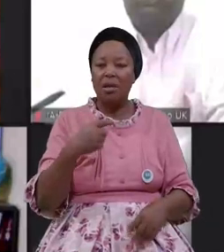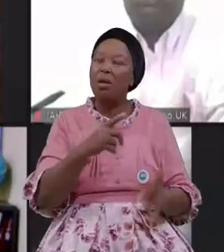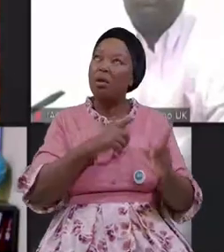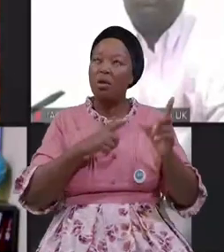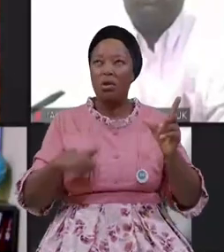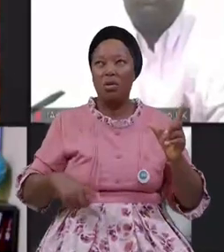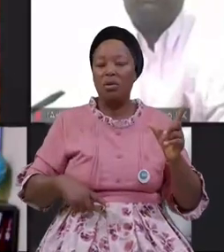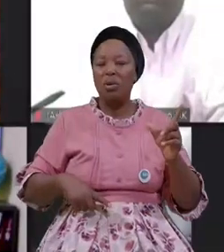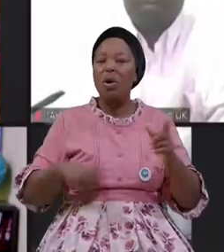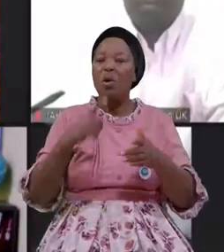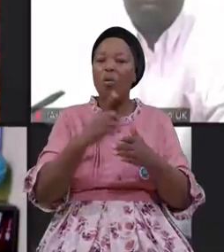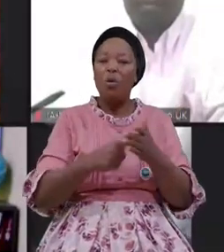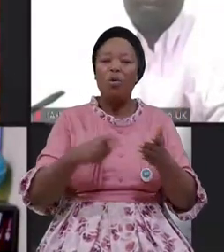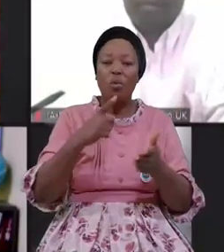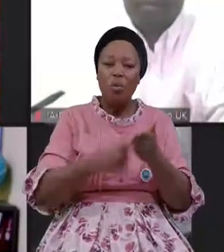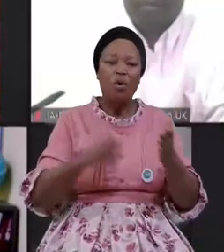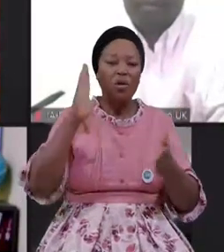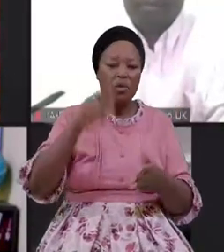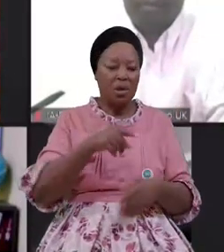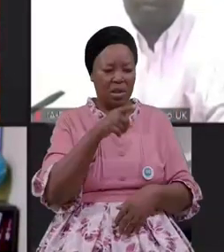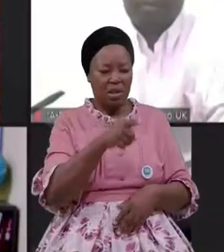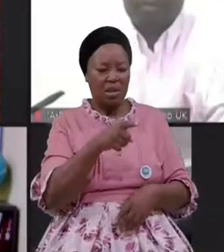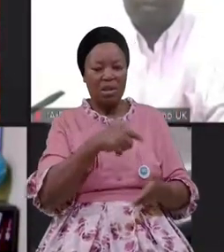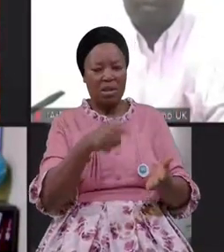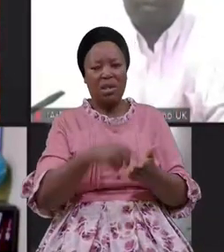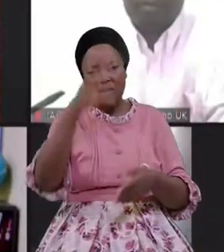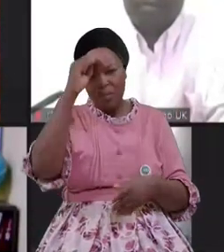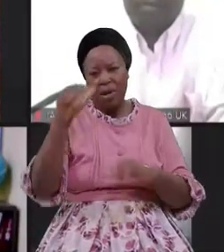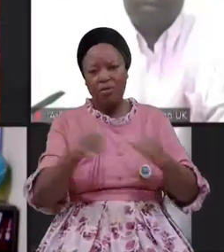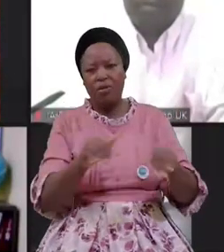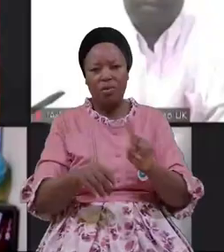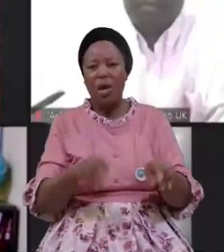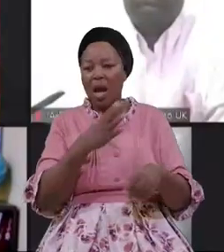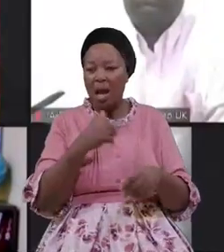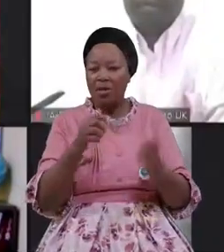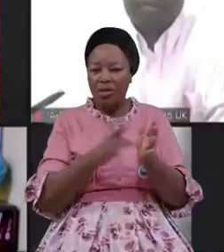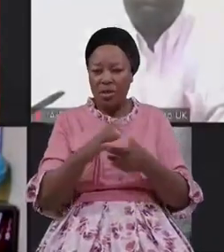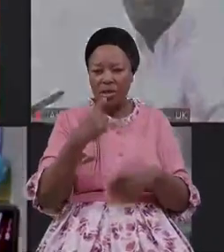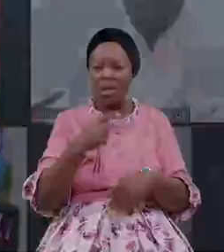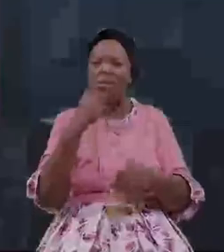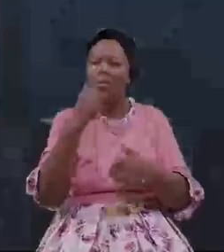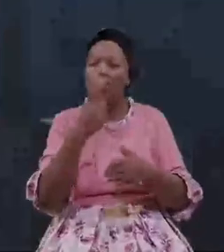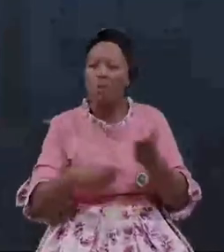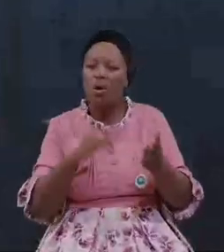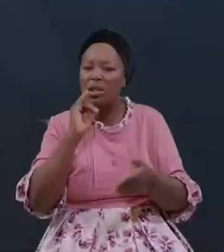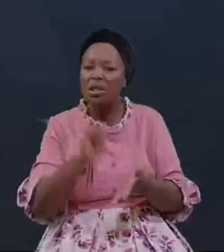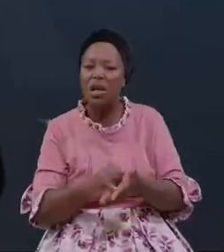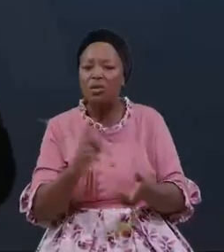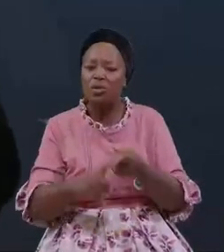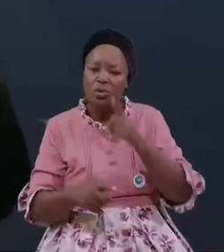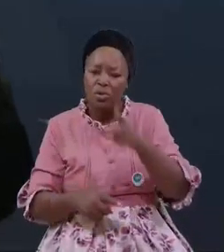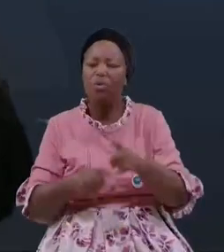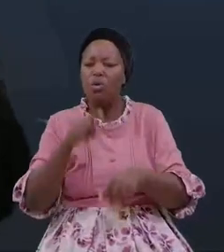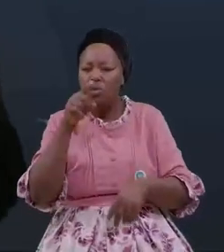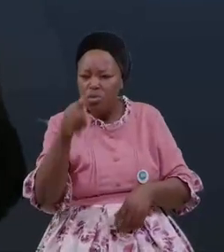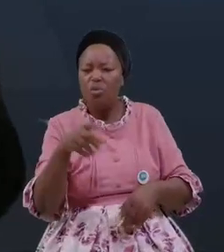seigneur qu'est-ce que celui-ci fera et Jésus a dit c'est quoi qu'est-ce que cela cela te regarde